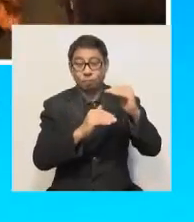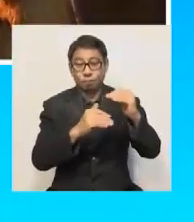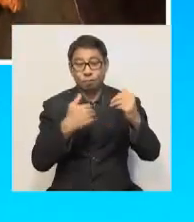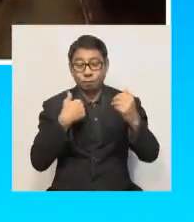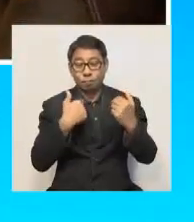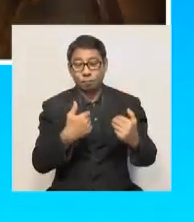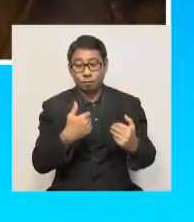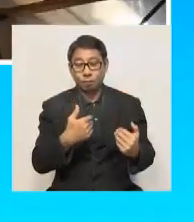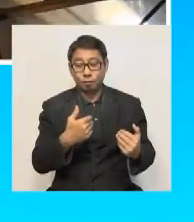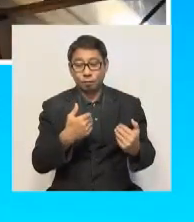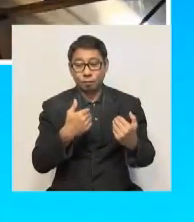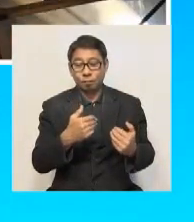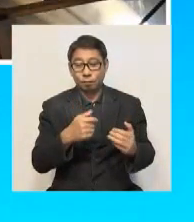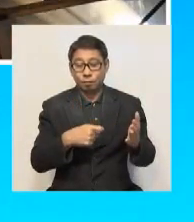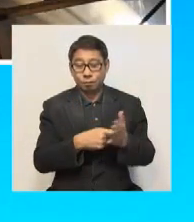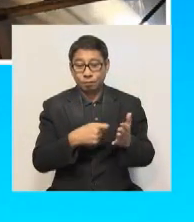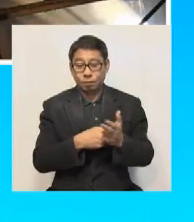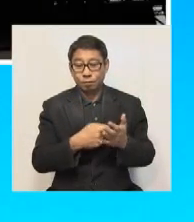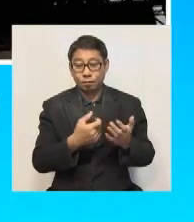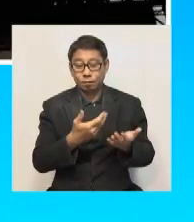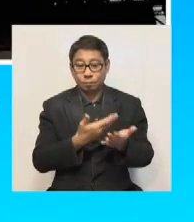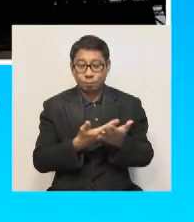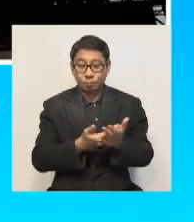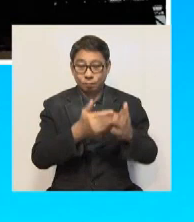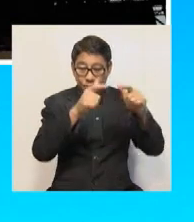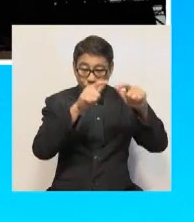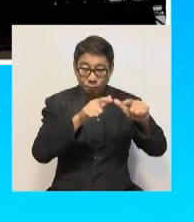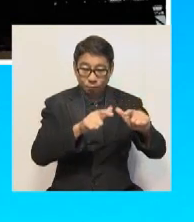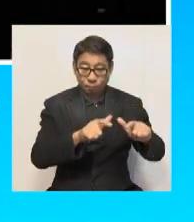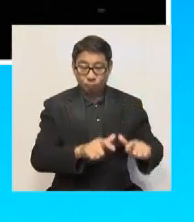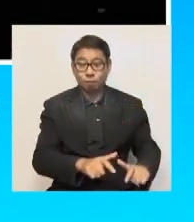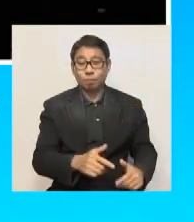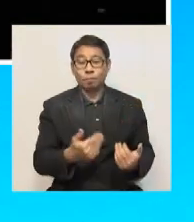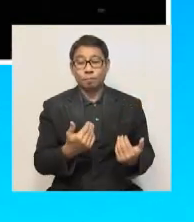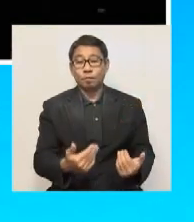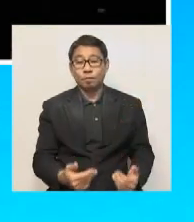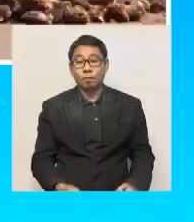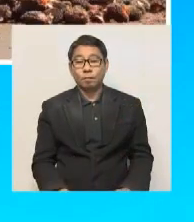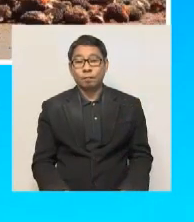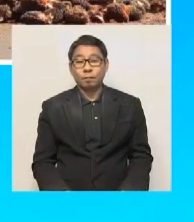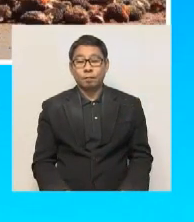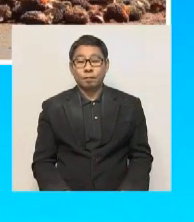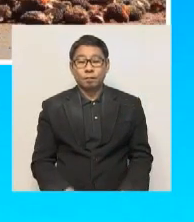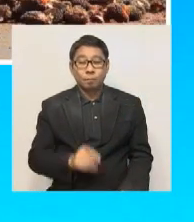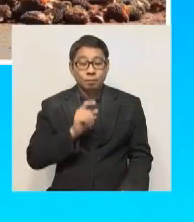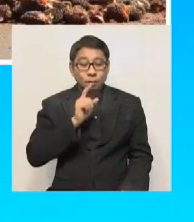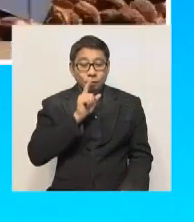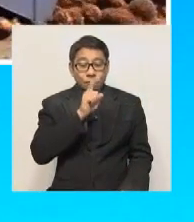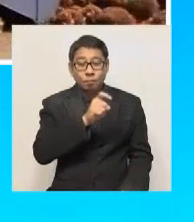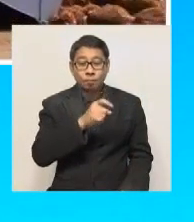ไม่เกิน 250,000 ตันประกอบกับตลาดที่รับซื้อมีความเข้มงวดและมีมาตรการกีดกันทางการค้าม